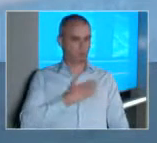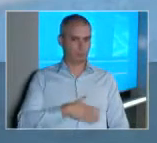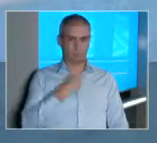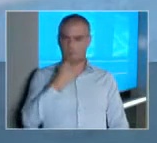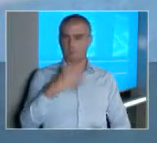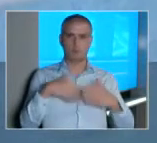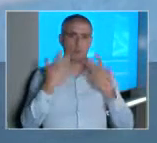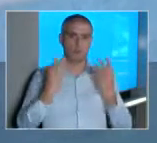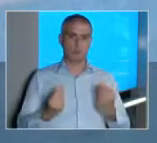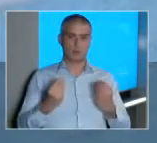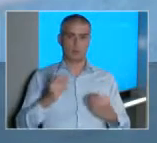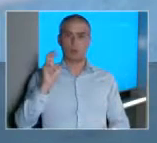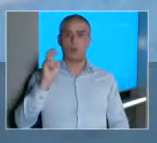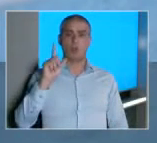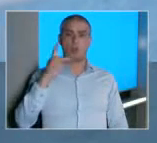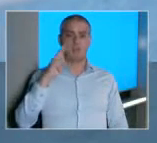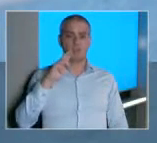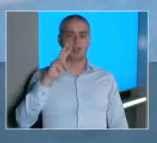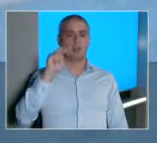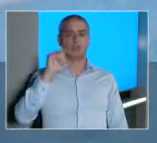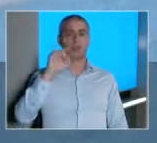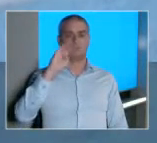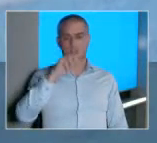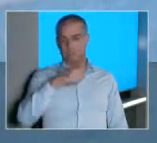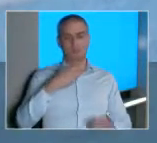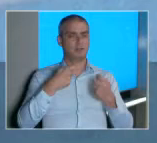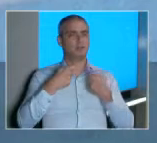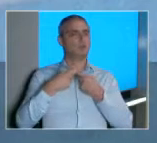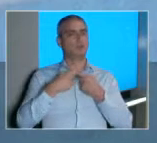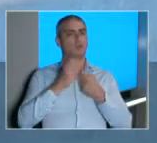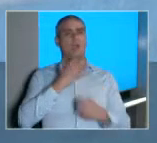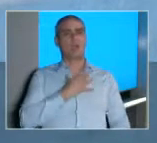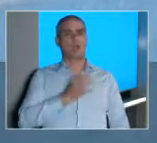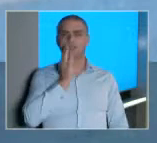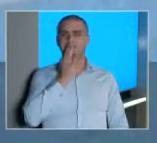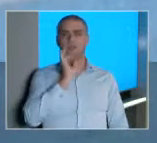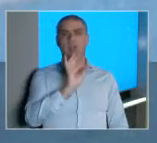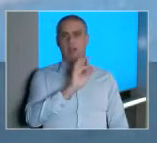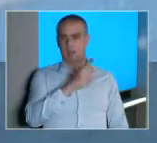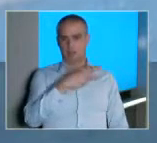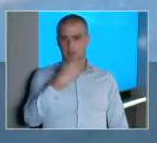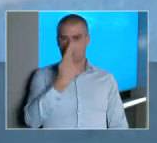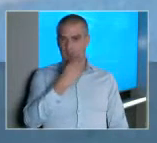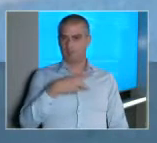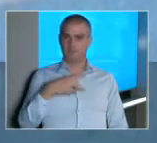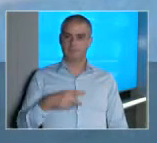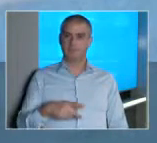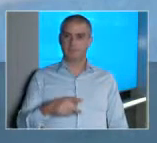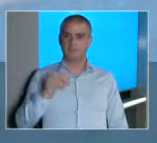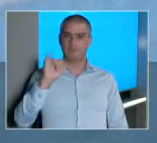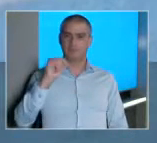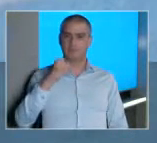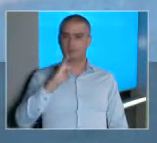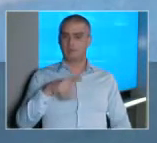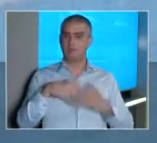להגיד בוקר טוב לאופר נוימן, מנכ"ל איגי, תנועת הנוער הגאה. בוקר טוב, יובל, ובוקר טוב